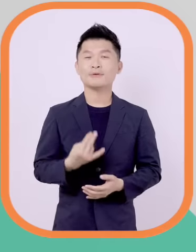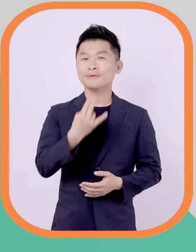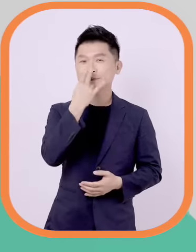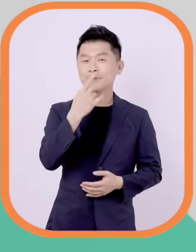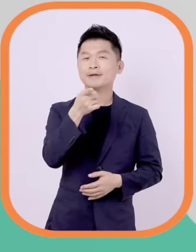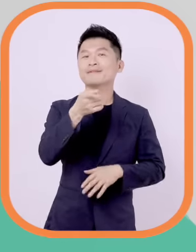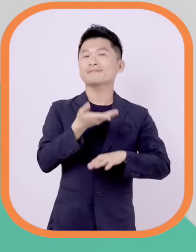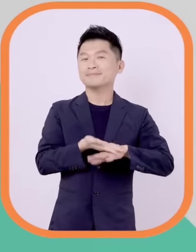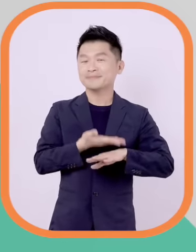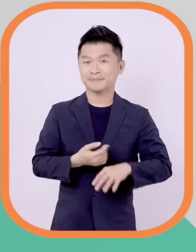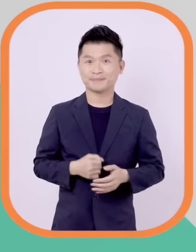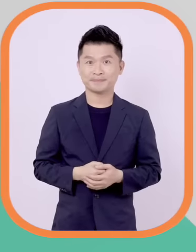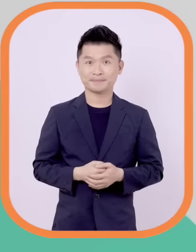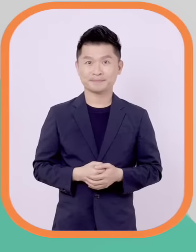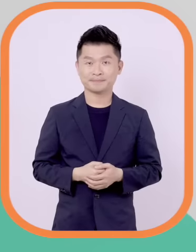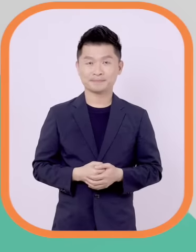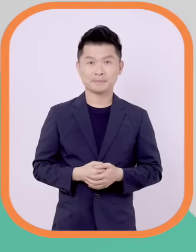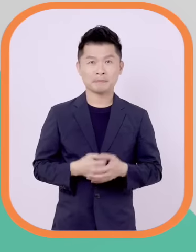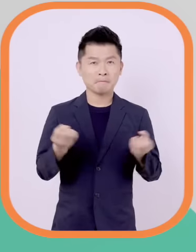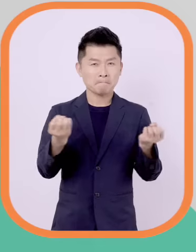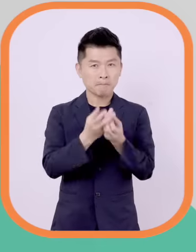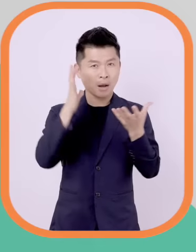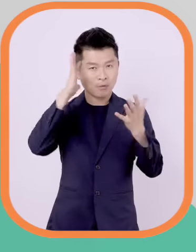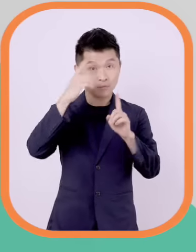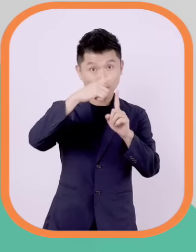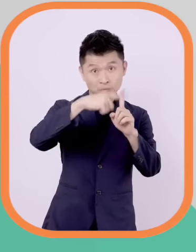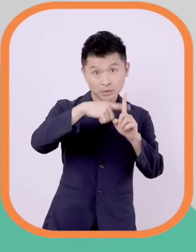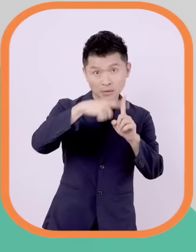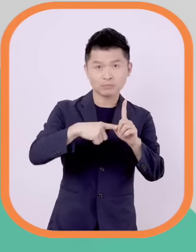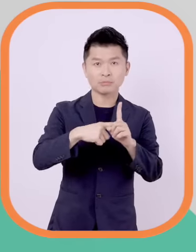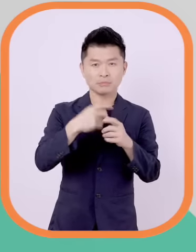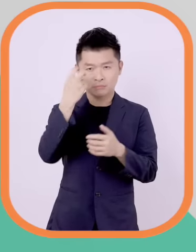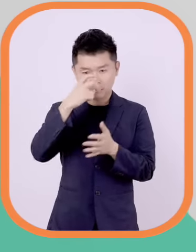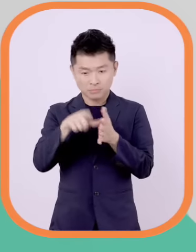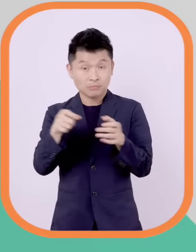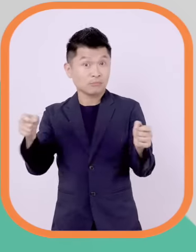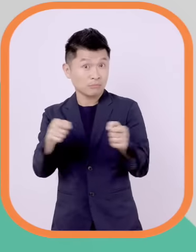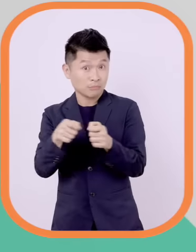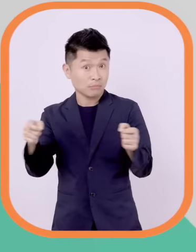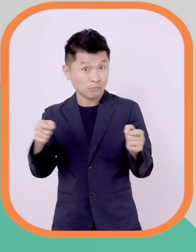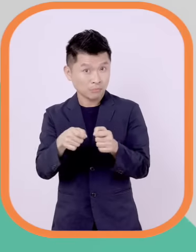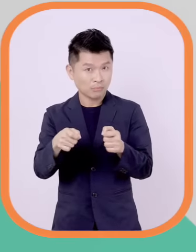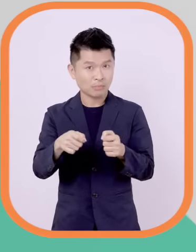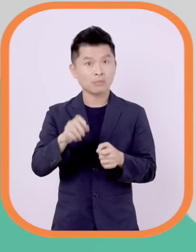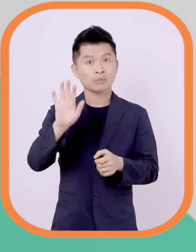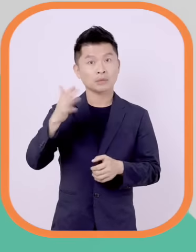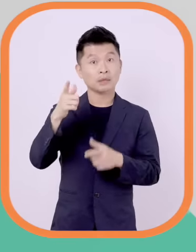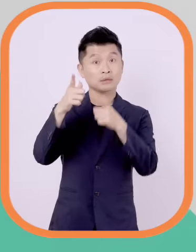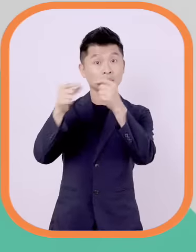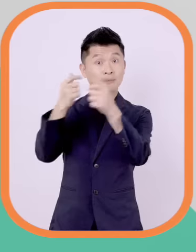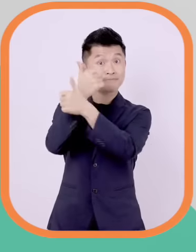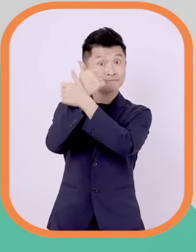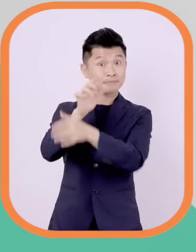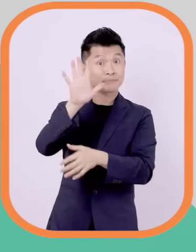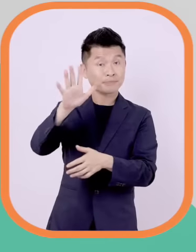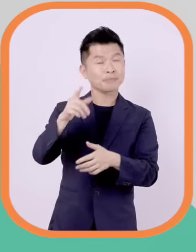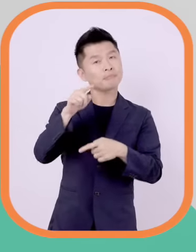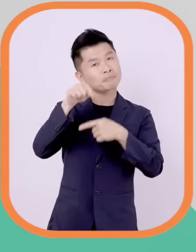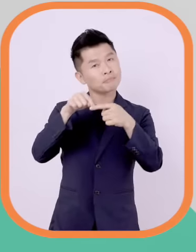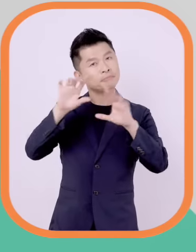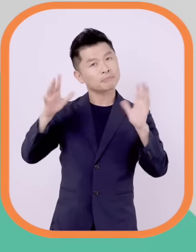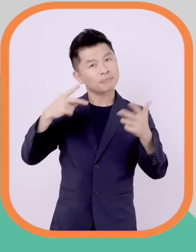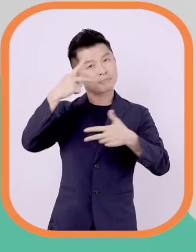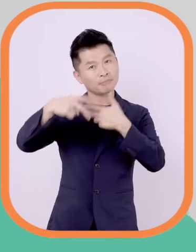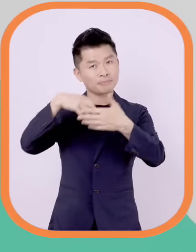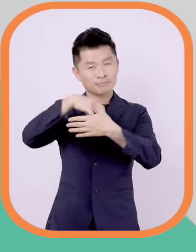时间呢？ 淑芳阿姨，请放心，虽然依案件复杂的程度不同，审理的时间不一，但根据日本的